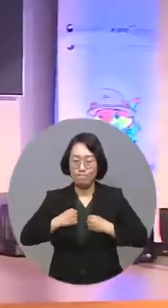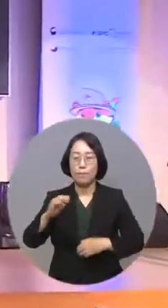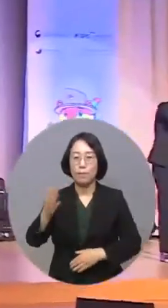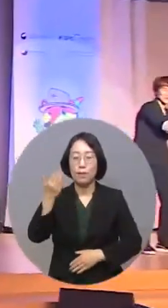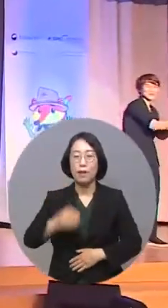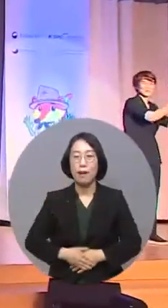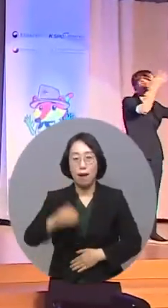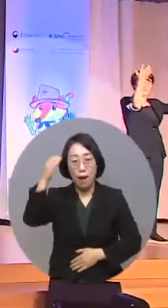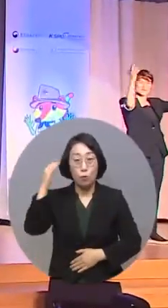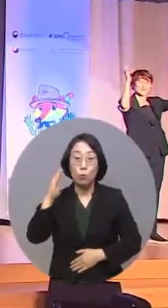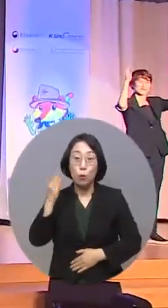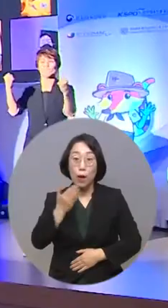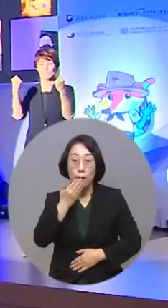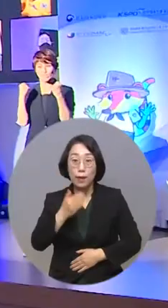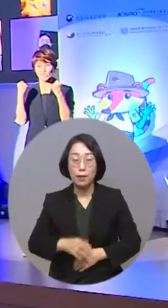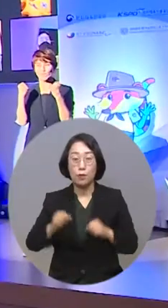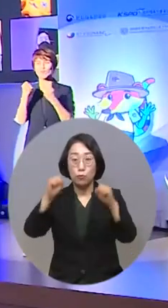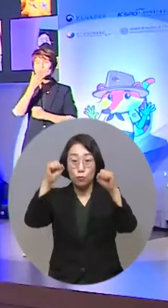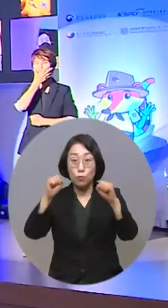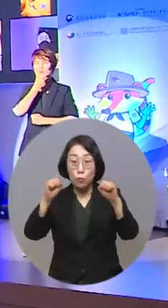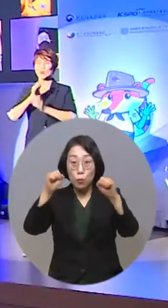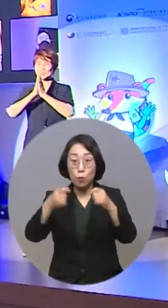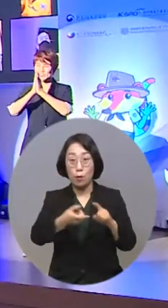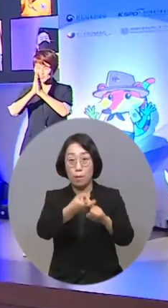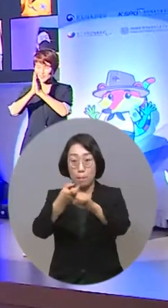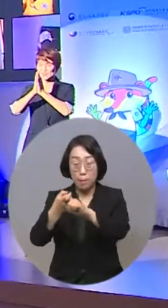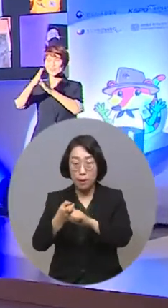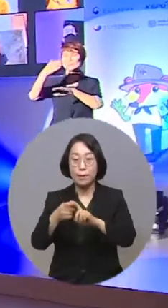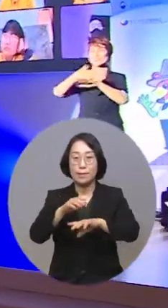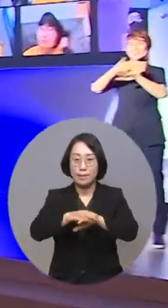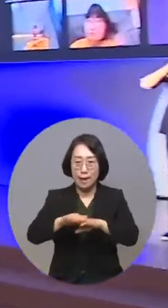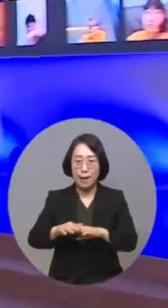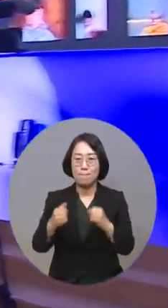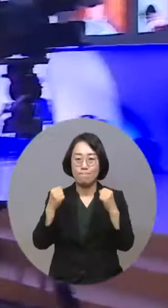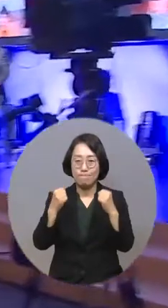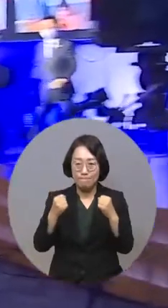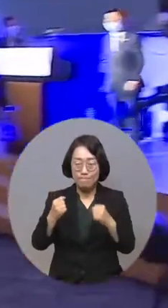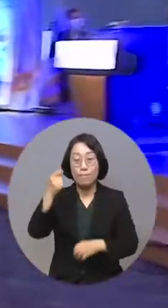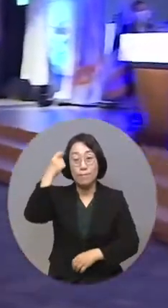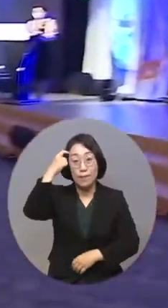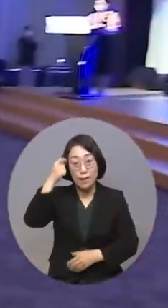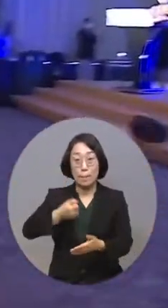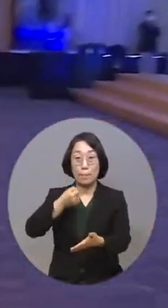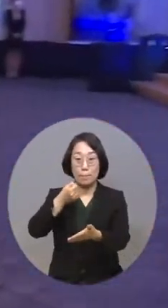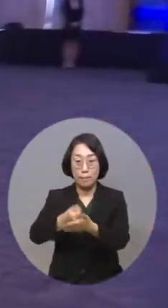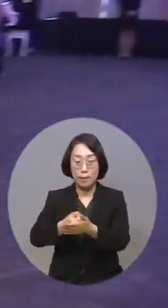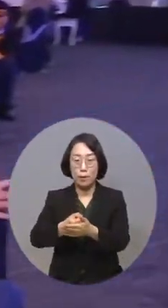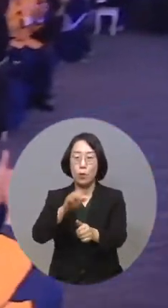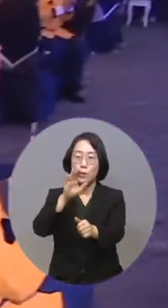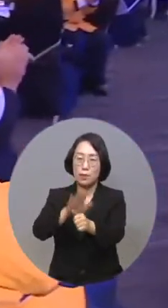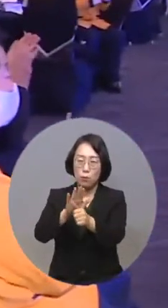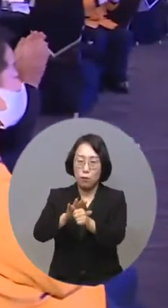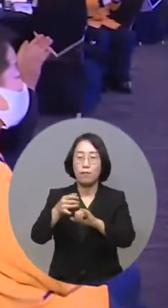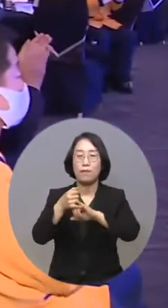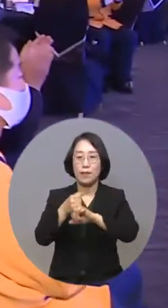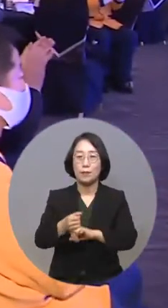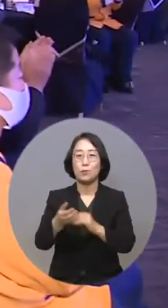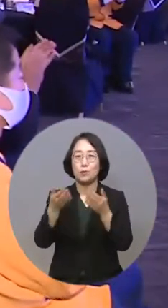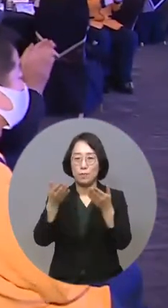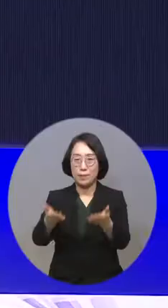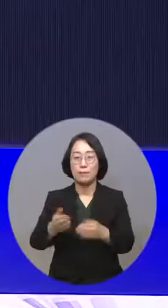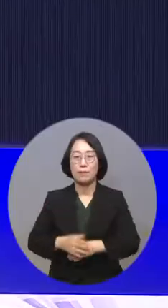이날 한국 농아인 스포츠 연맹 은 대회 선전을 다짐하는 한편 선수단은 향한 아낌없는 지원을 약속했습니다